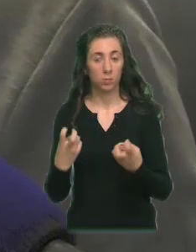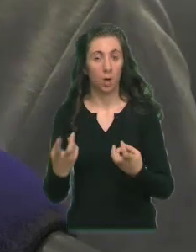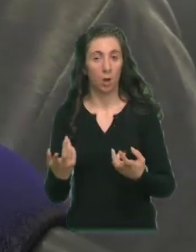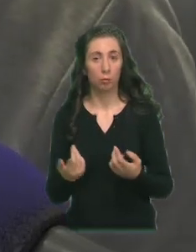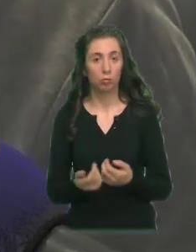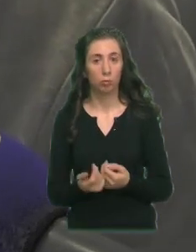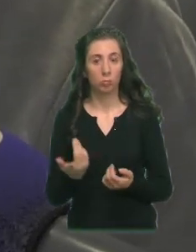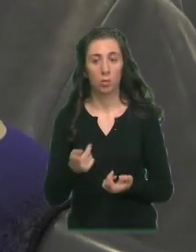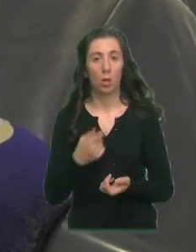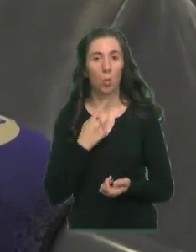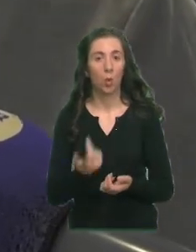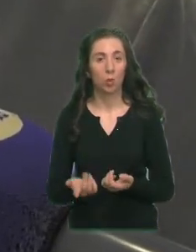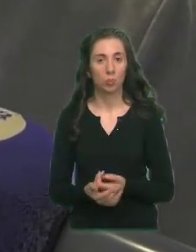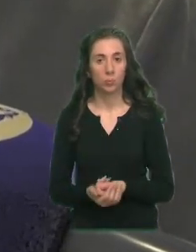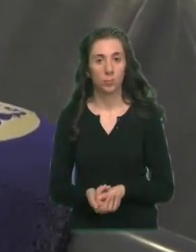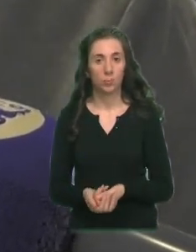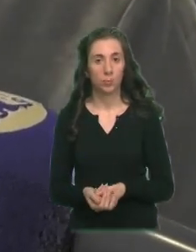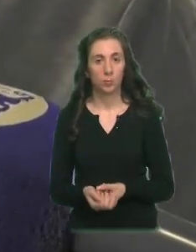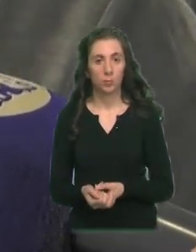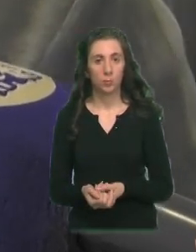tražilim, da tako kažem, mislim, šta... Da.